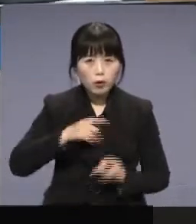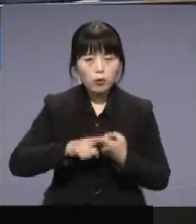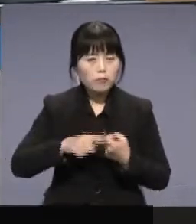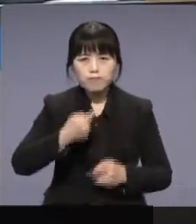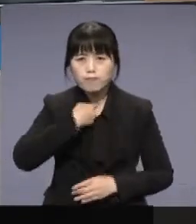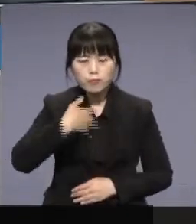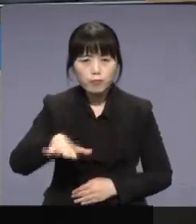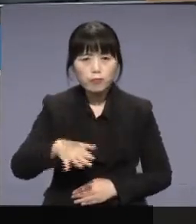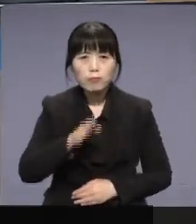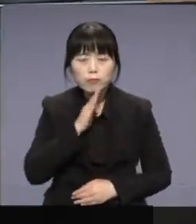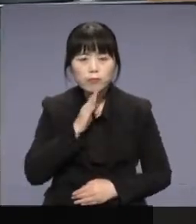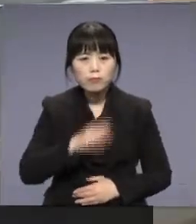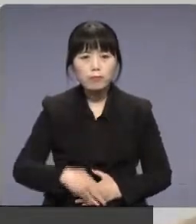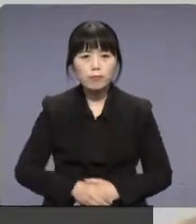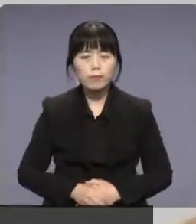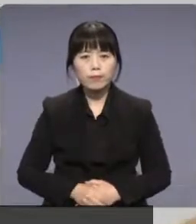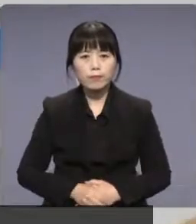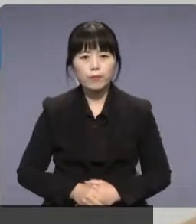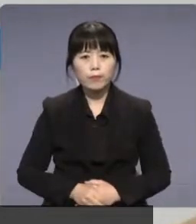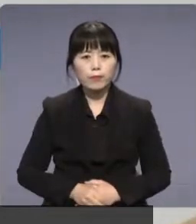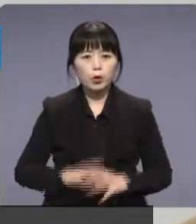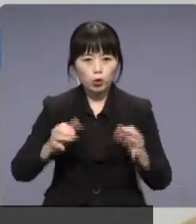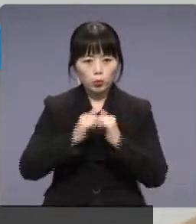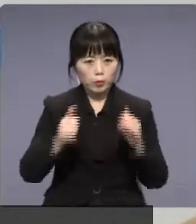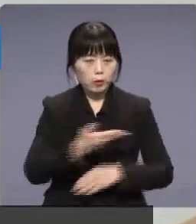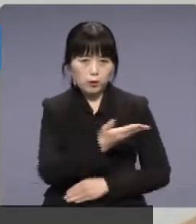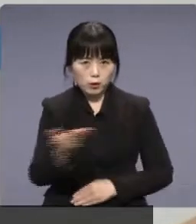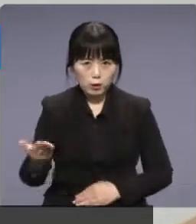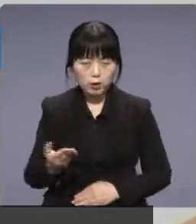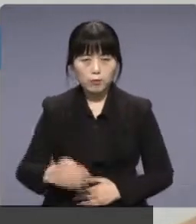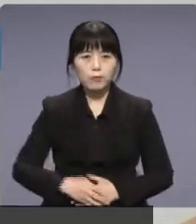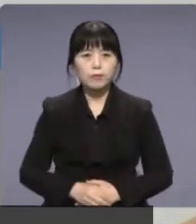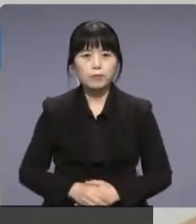안 그러셨지 않습니까? 국민 여러분,